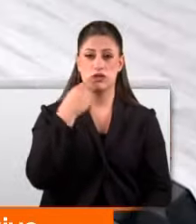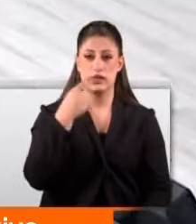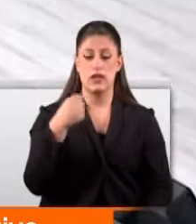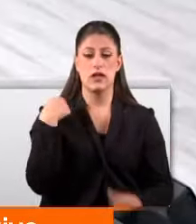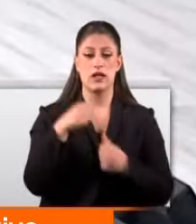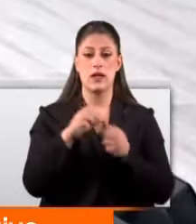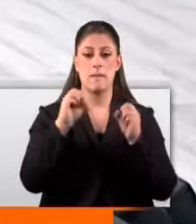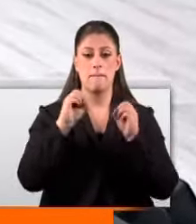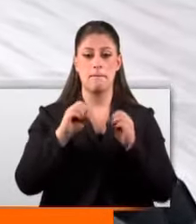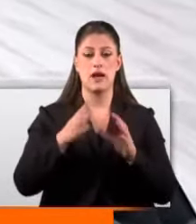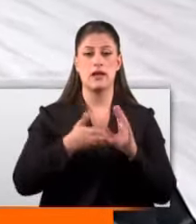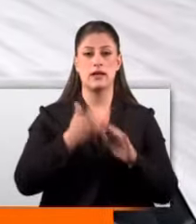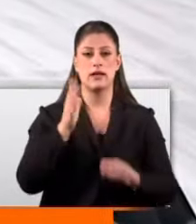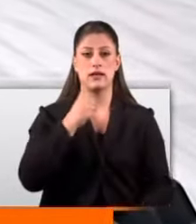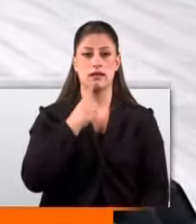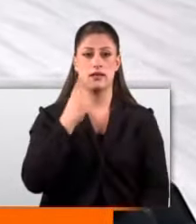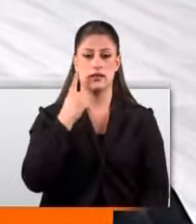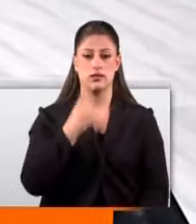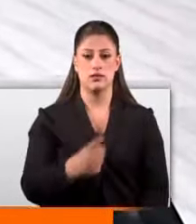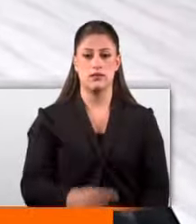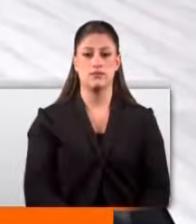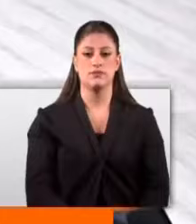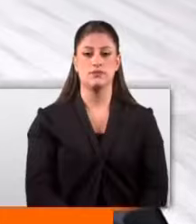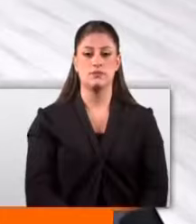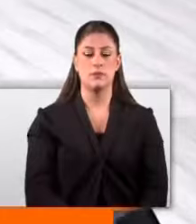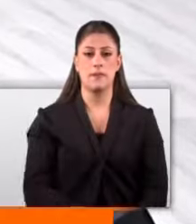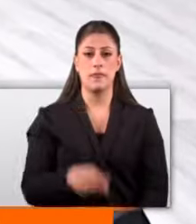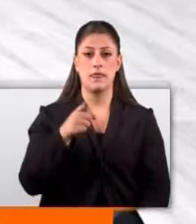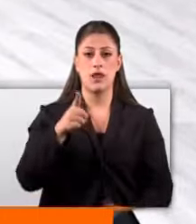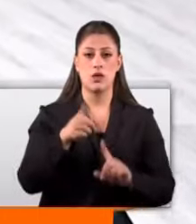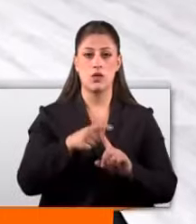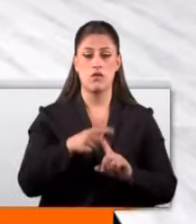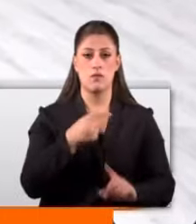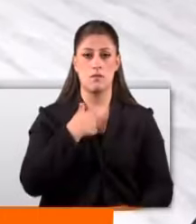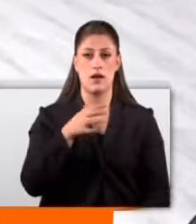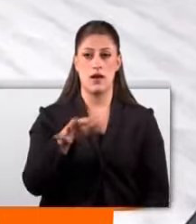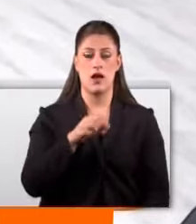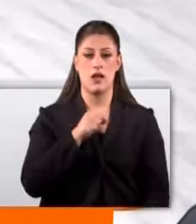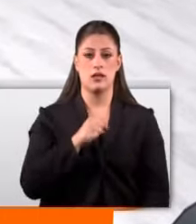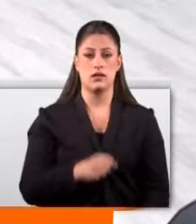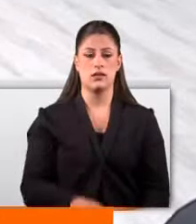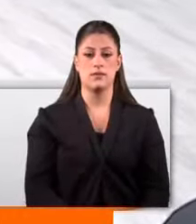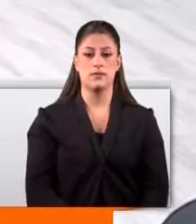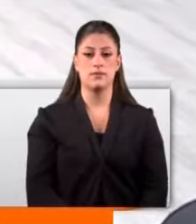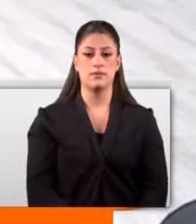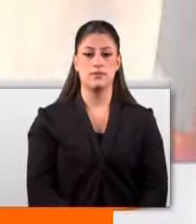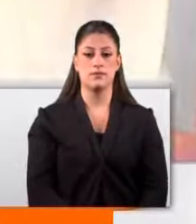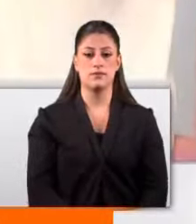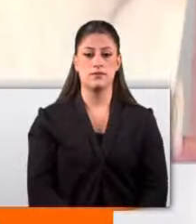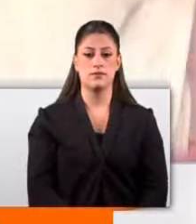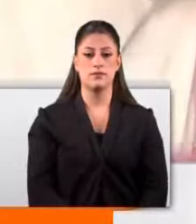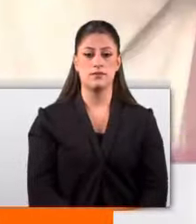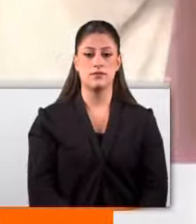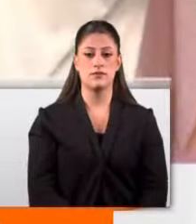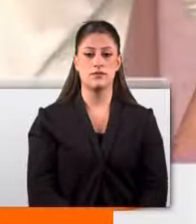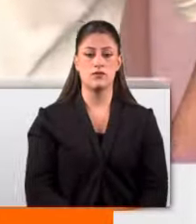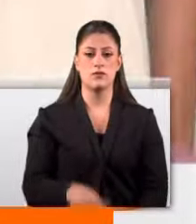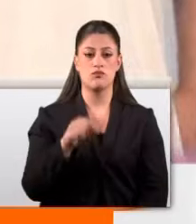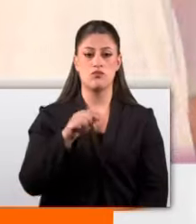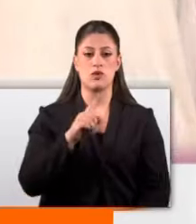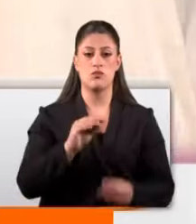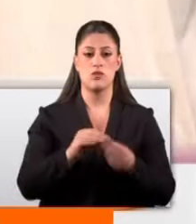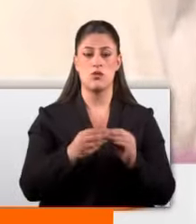bıraktın gitti, bebekti, bıraktı sen gitti. Tek başıma beni. Ben onu senin nüfusun üstüme aldım Burak. Niye ben çıkarım neydi Burak? Burada şöyle bir problem